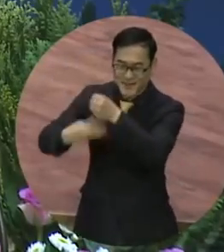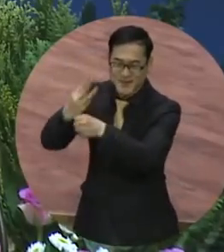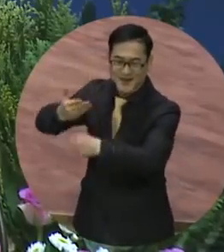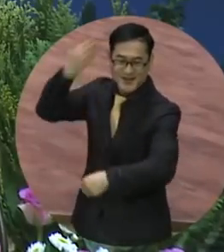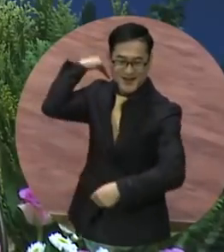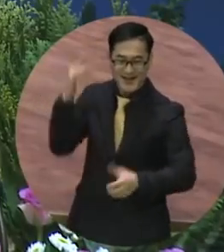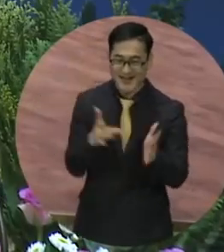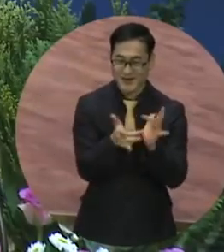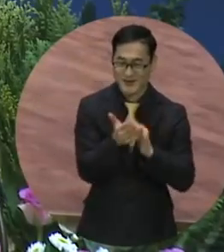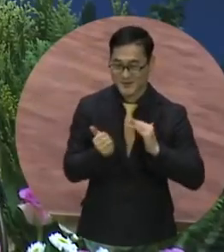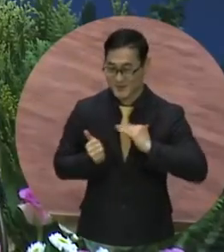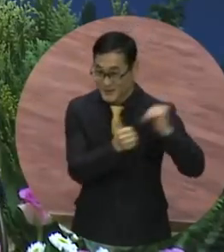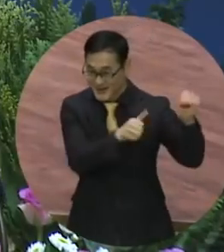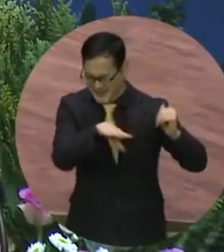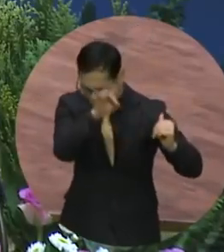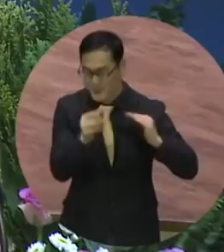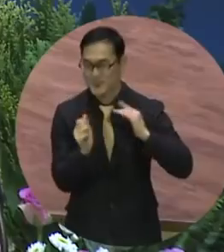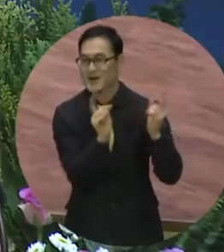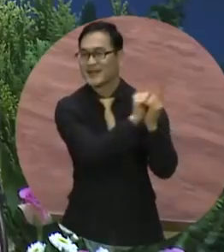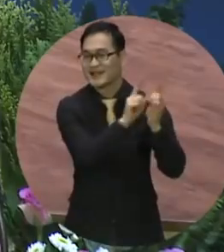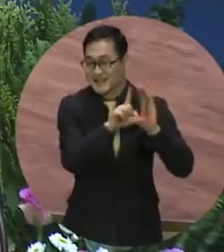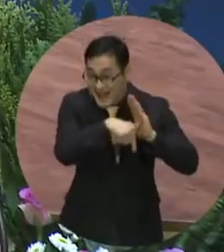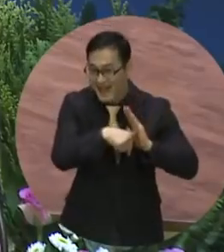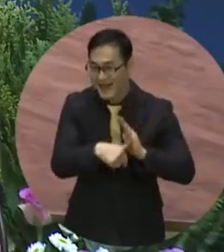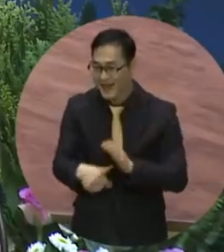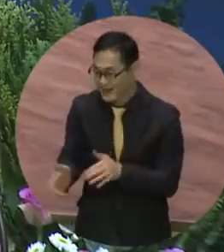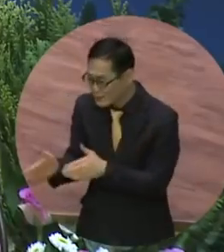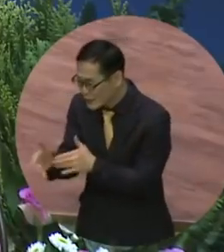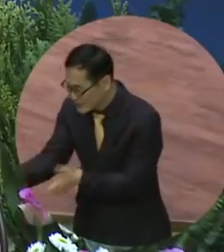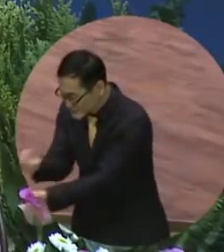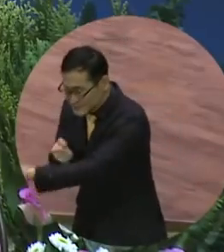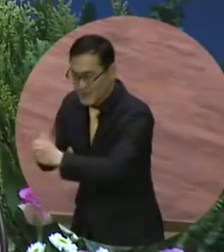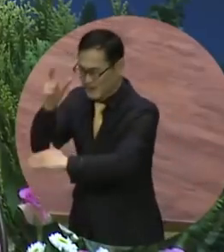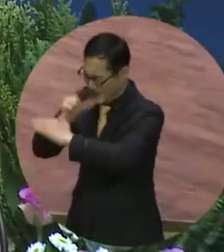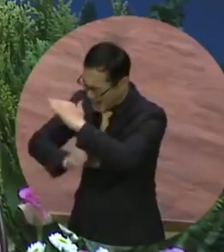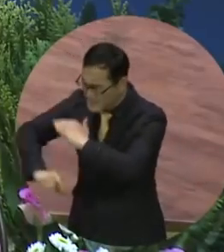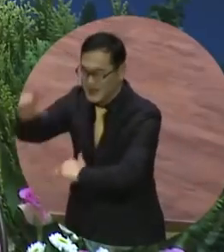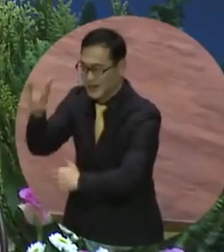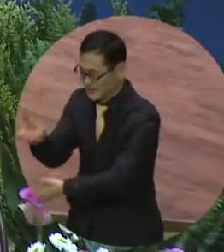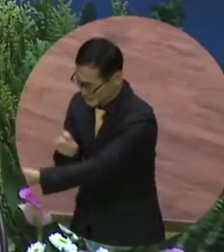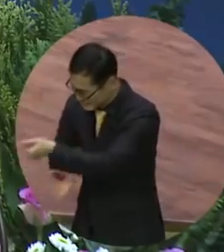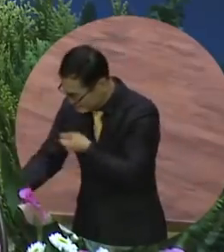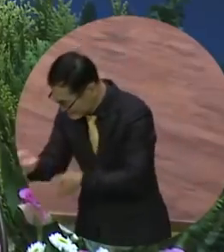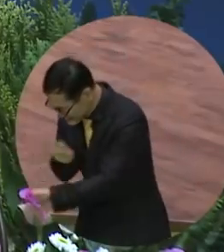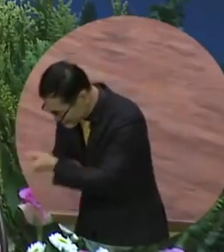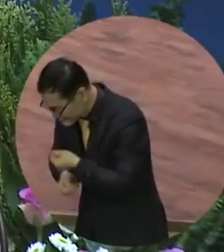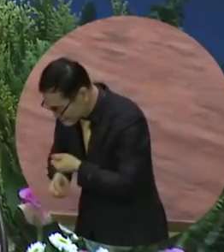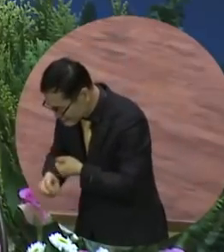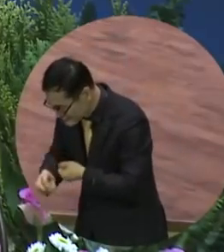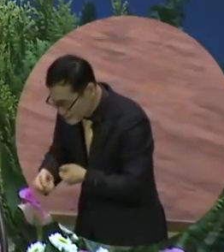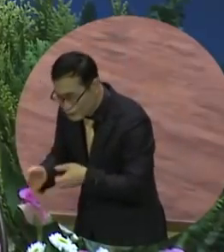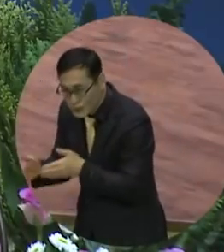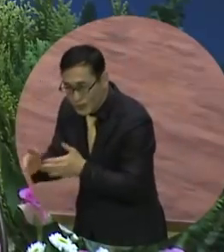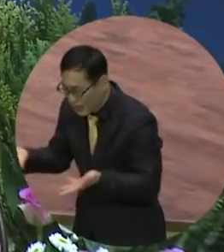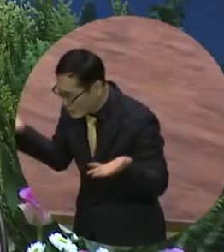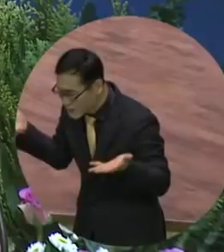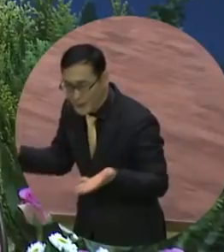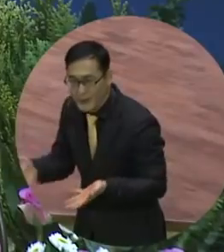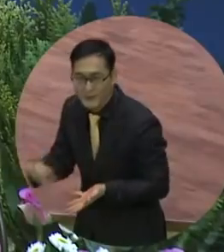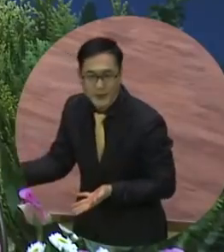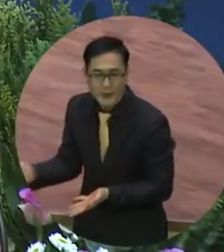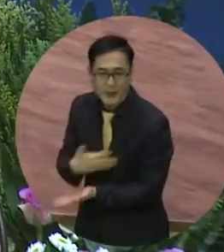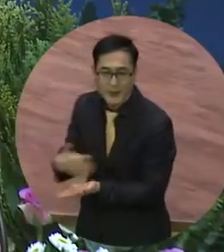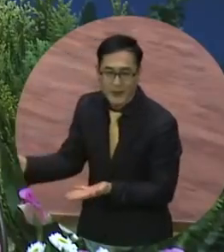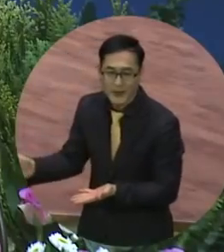받을 때 장면 똑같아. 그들 그때도 밤새도록 고기를 잡는데 한 마리도 못 잡았어.